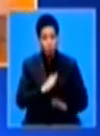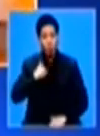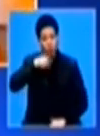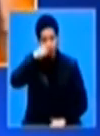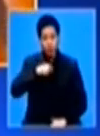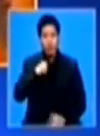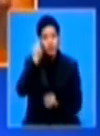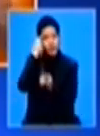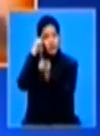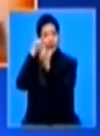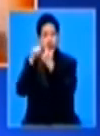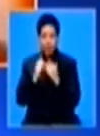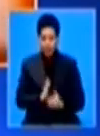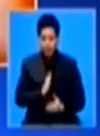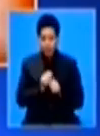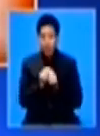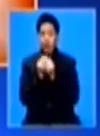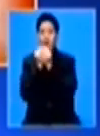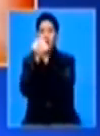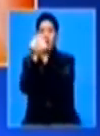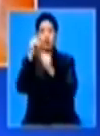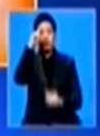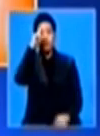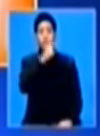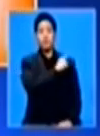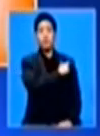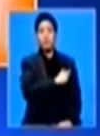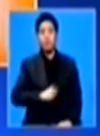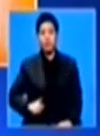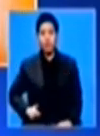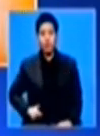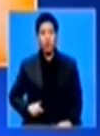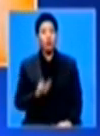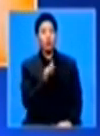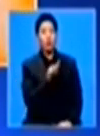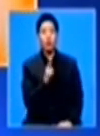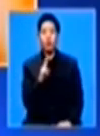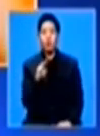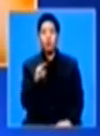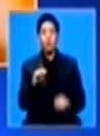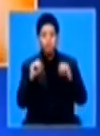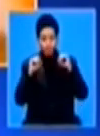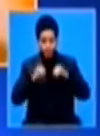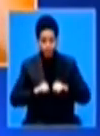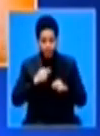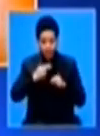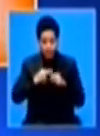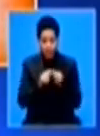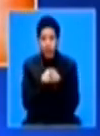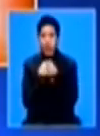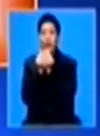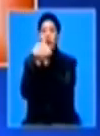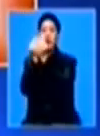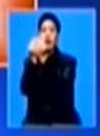4กรกฎาคม2559นี้นะคะเป็นวันคล้ายวันประสูติของสมเด็จพระเจ้าลูกเธอเจ้าฟ้าจุฬาภรณ์วลั